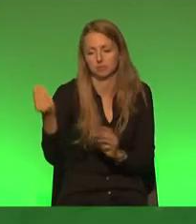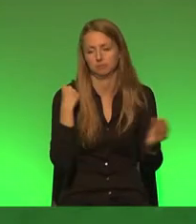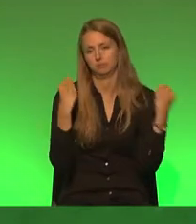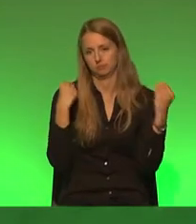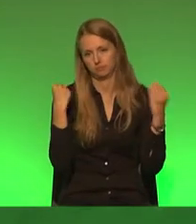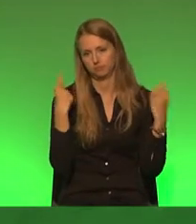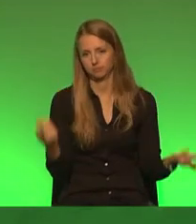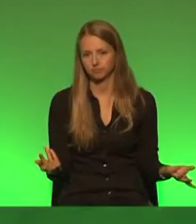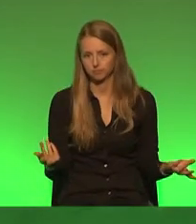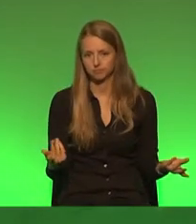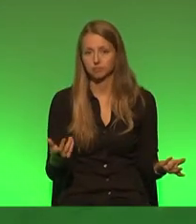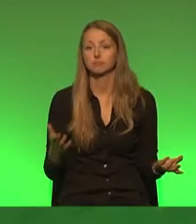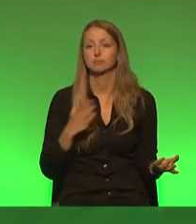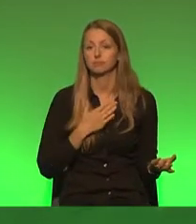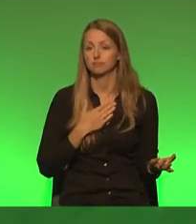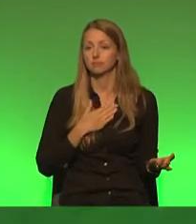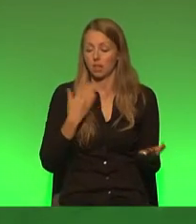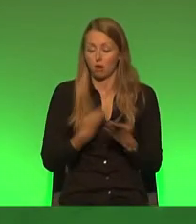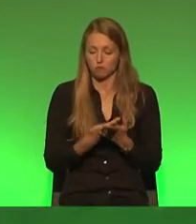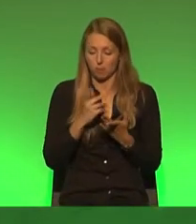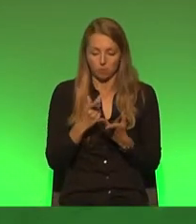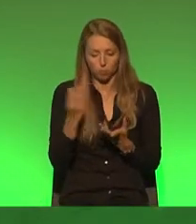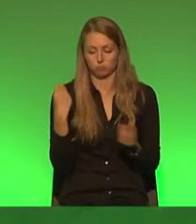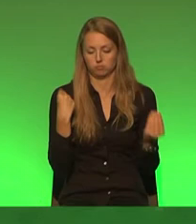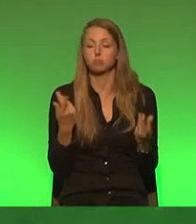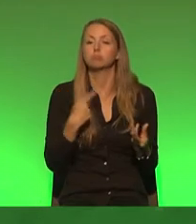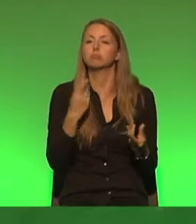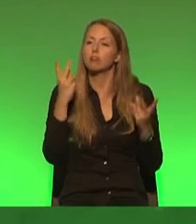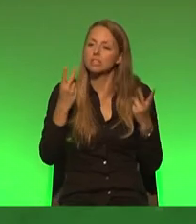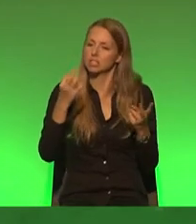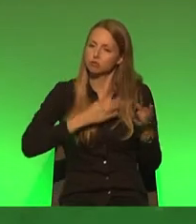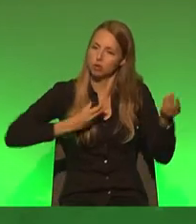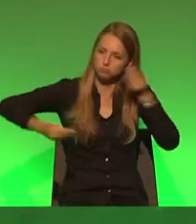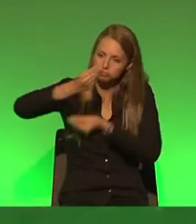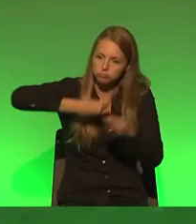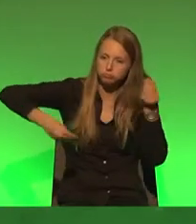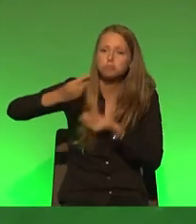Und ich bitte euch, ich bin auf den Austausch mit euch angewiesen und ich bin auf das